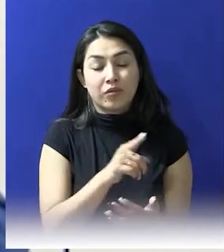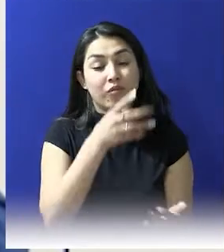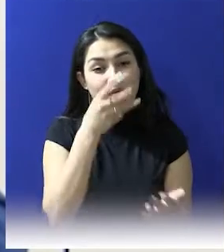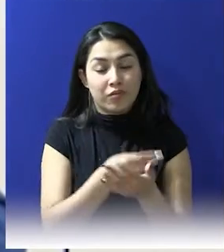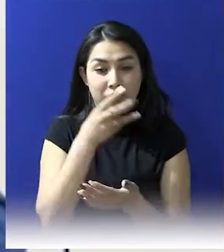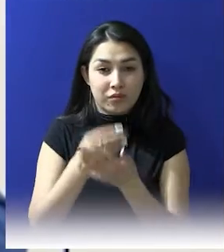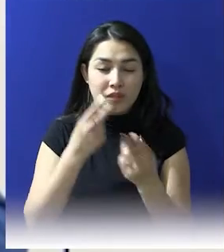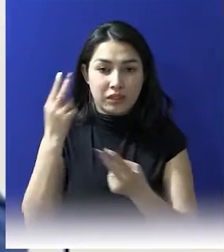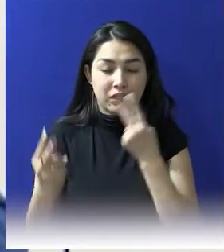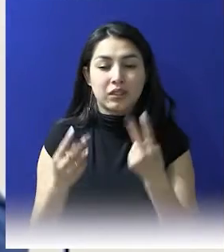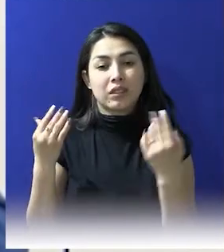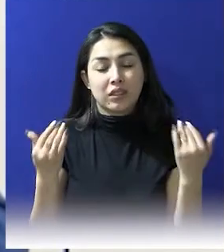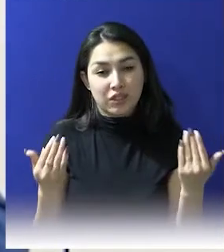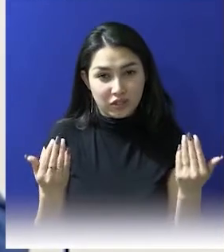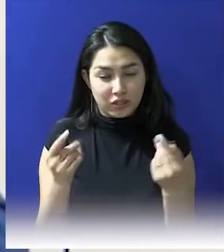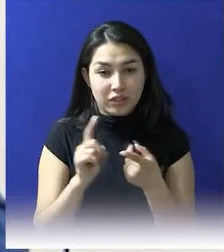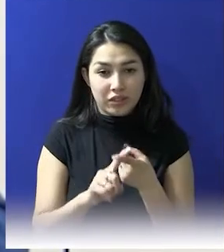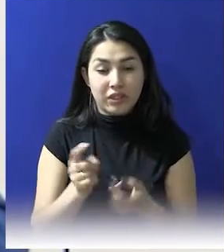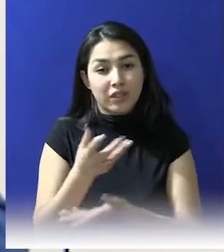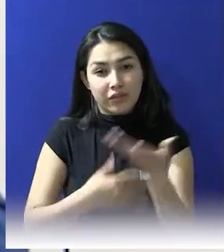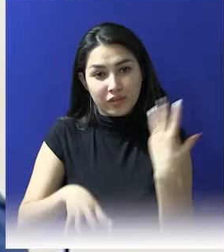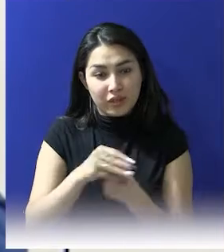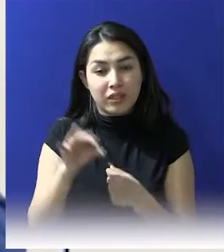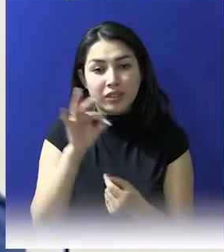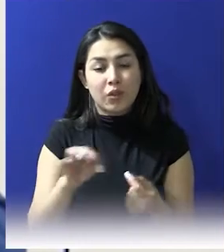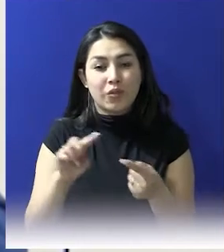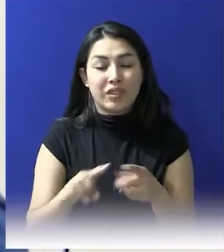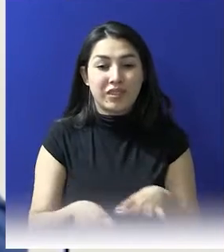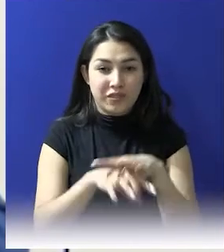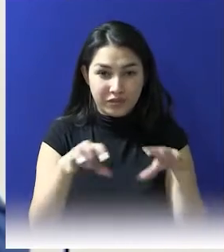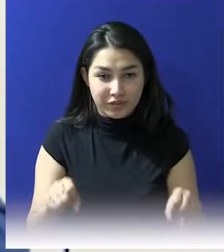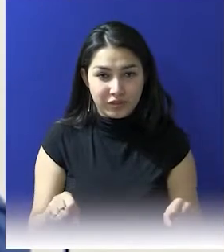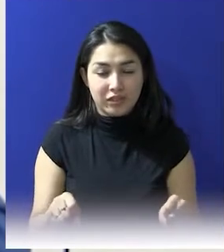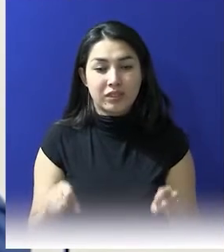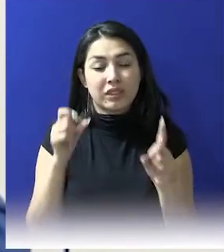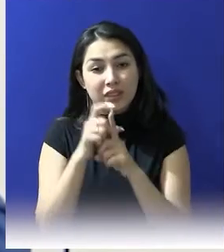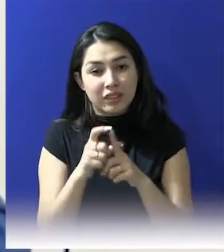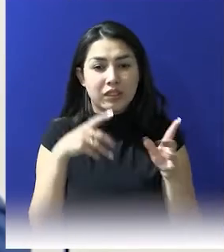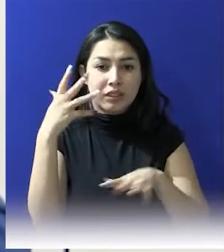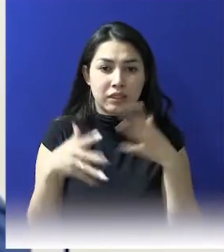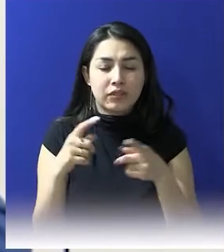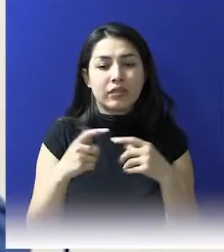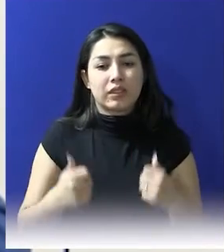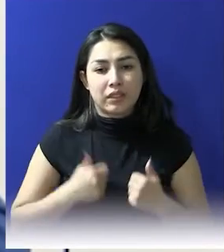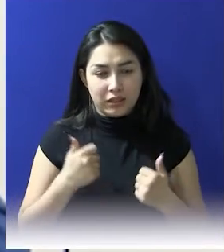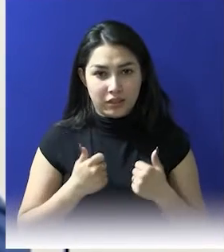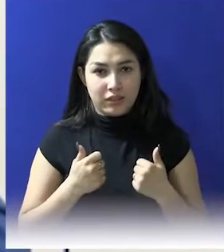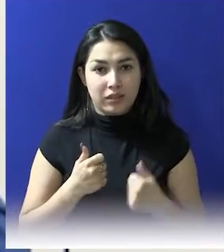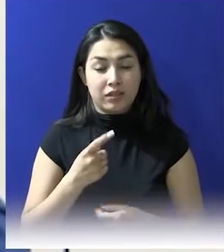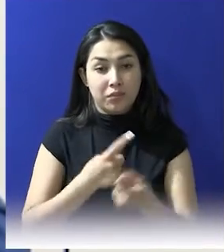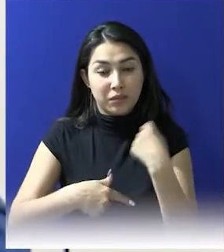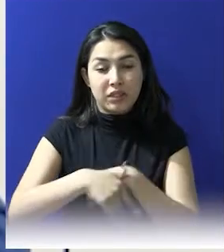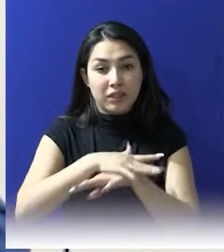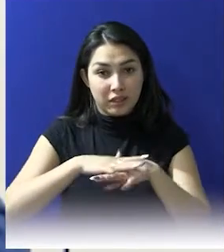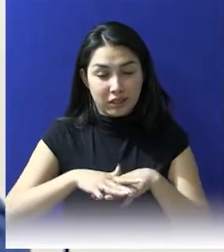бүгін осы жерде отырған барлық құқық қорғау органдары сөзден іске көшіп отыр. Демек, біз халыққа шығып,